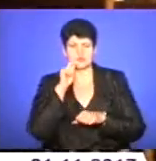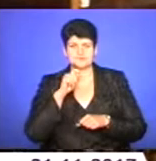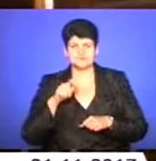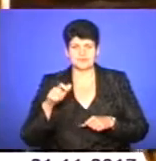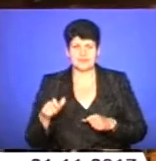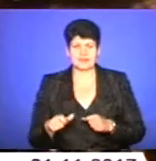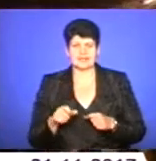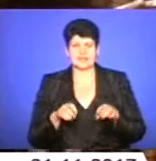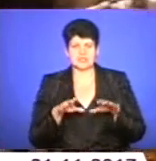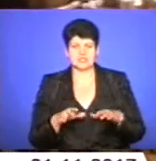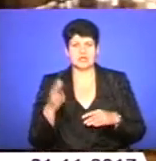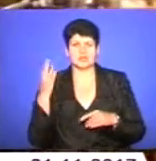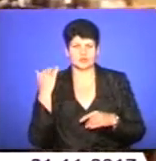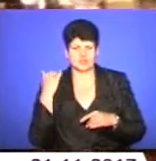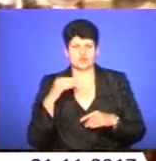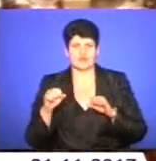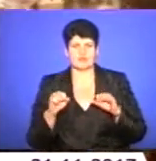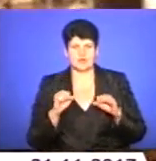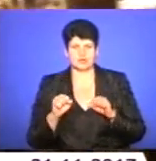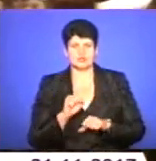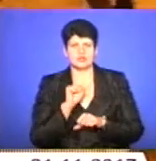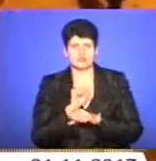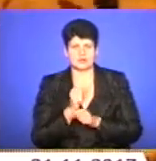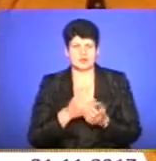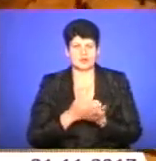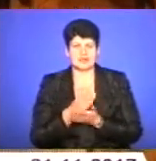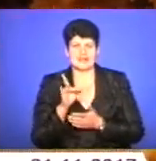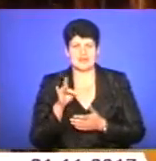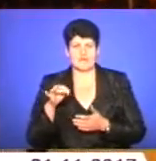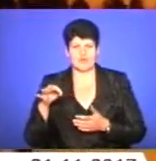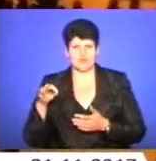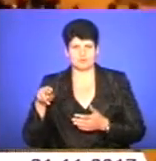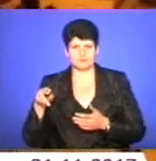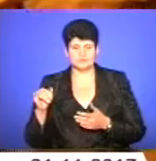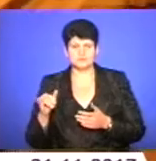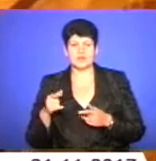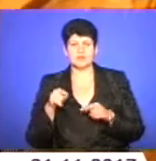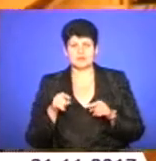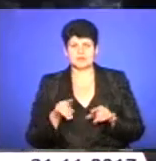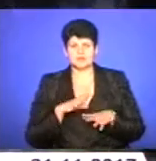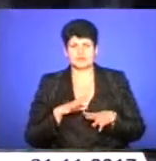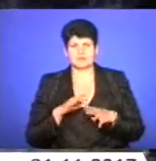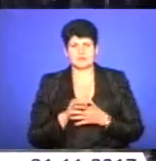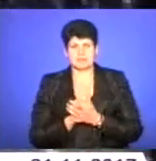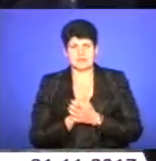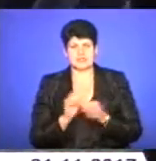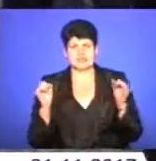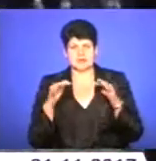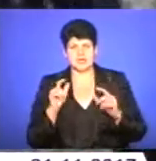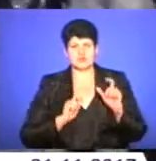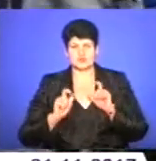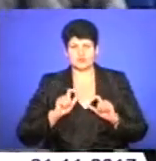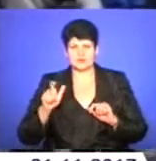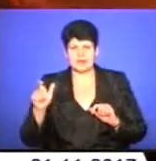рішення тодішньої влади щодо припинення курсу на євроінтеграцію. Події розгорталися стрімко – від мирних зібрань студентства до масових